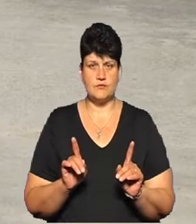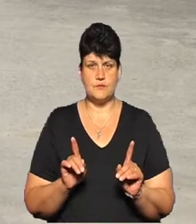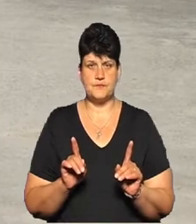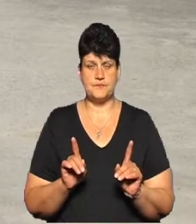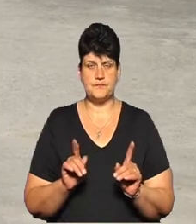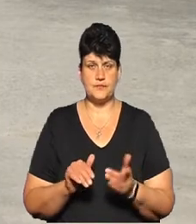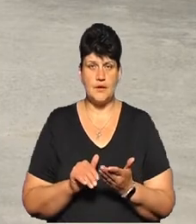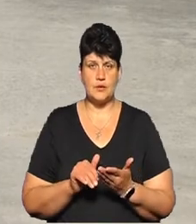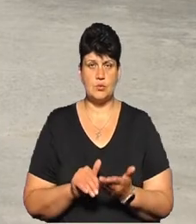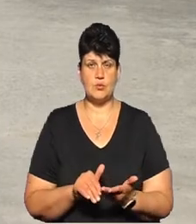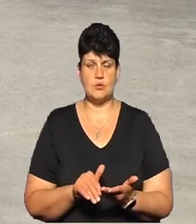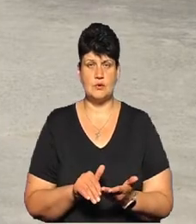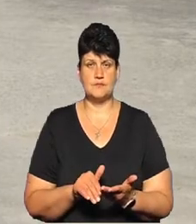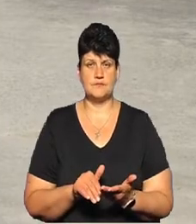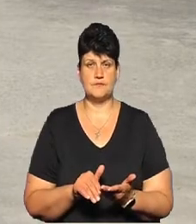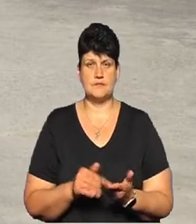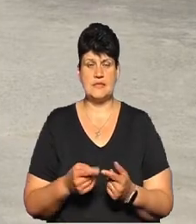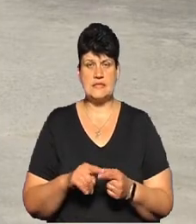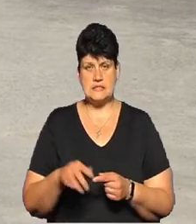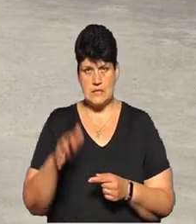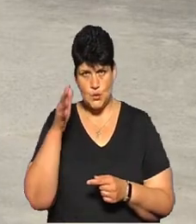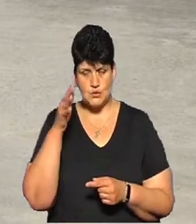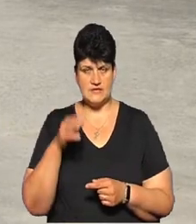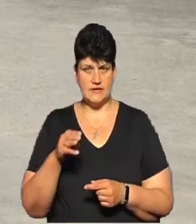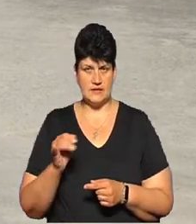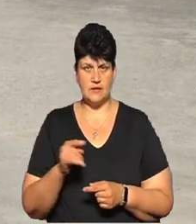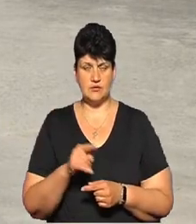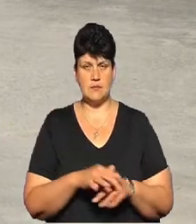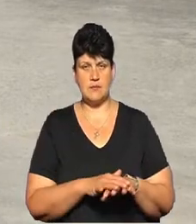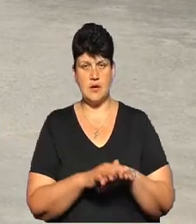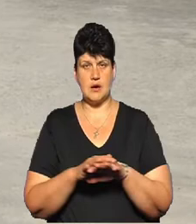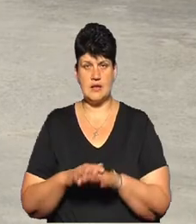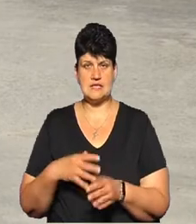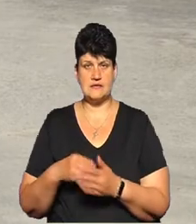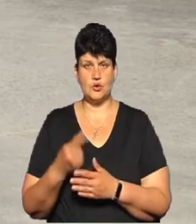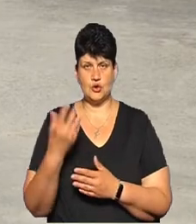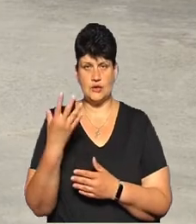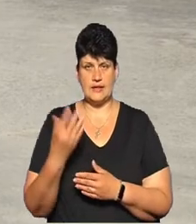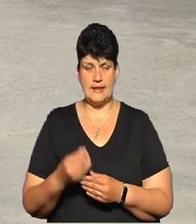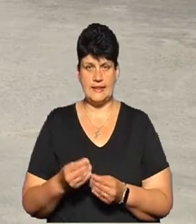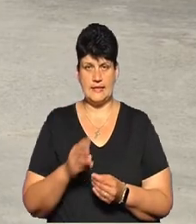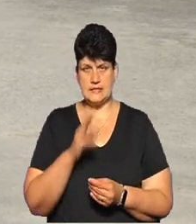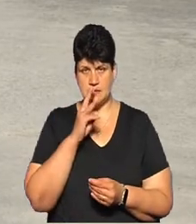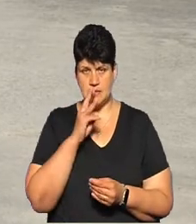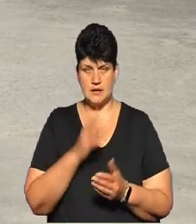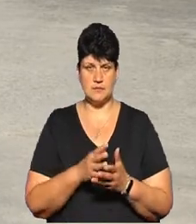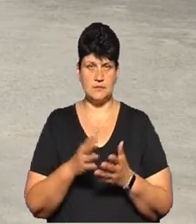допомогли це освіта. Вони перерахували свій одноденний заробіток понад